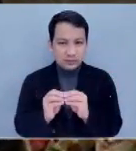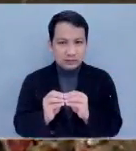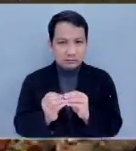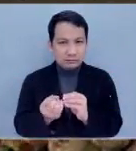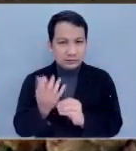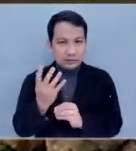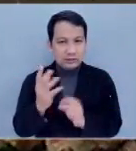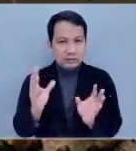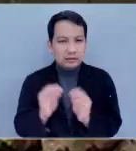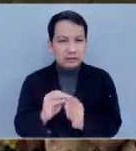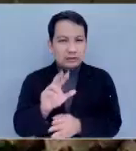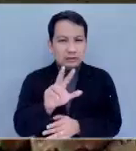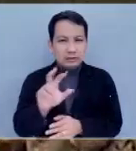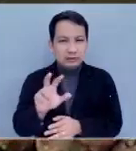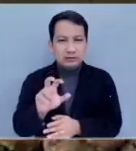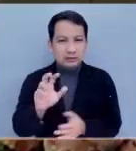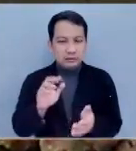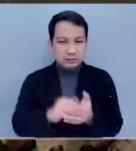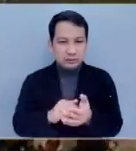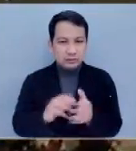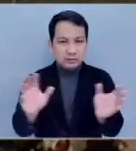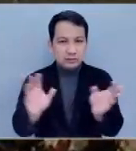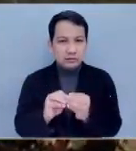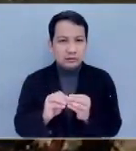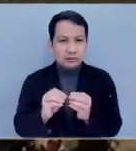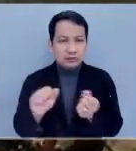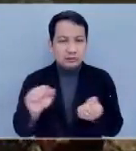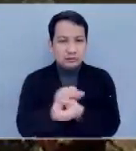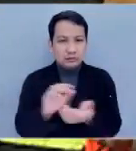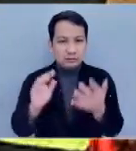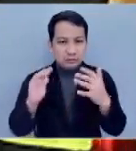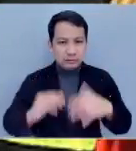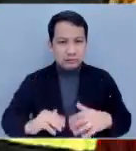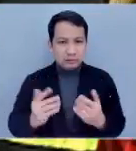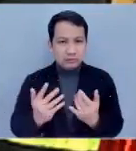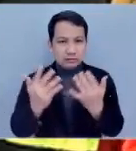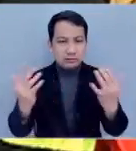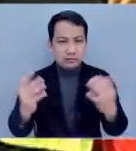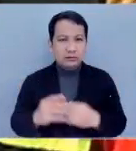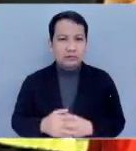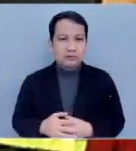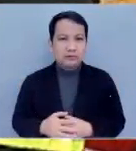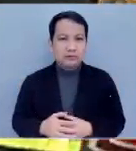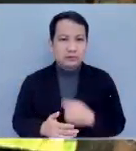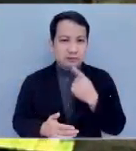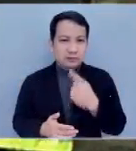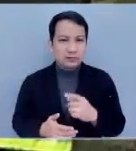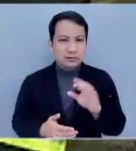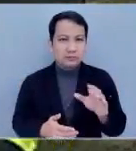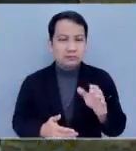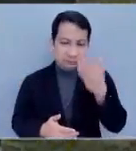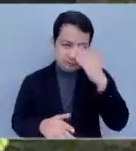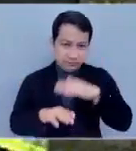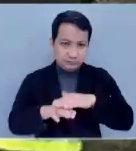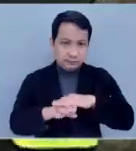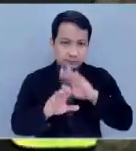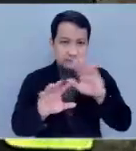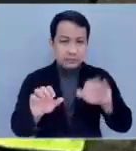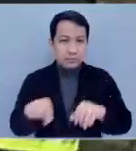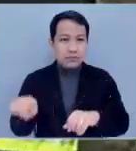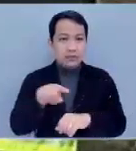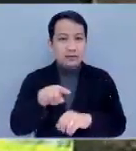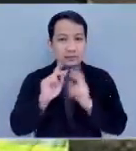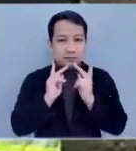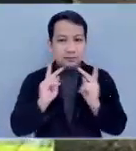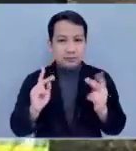aabot sa t Li p ang kabuang halaga ng ari-ariang natupok samantala may paalala naman midad sa publiko